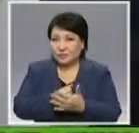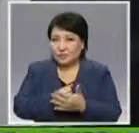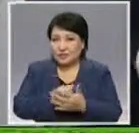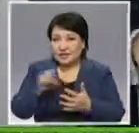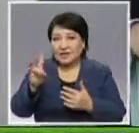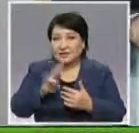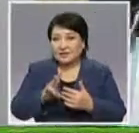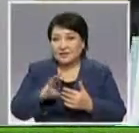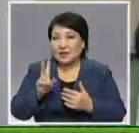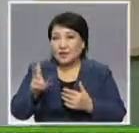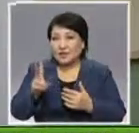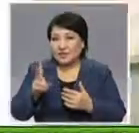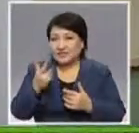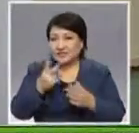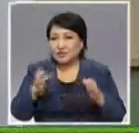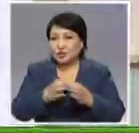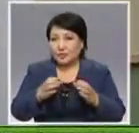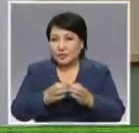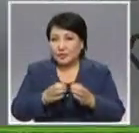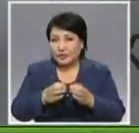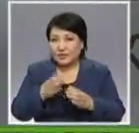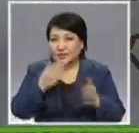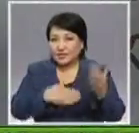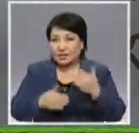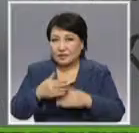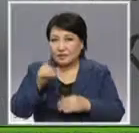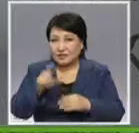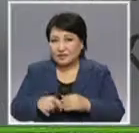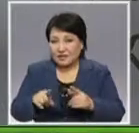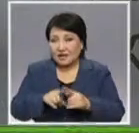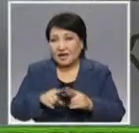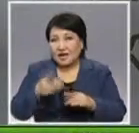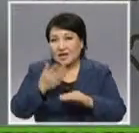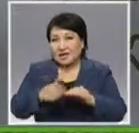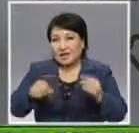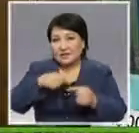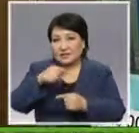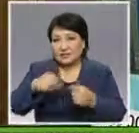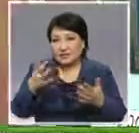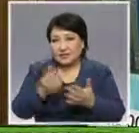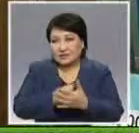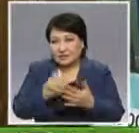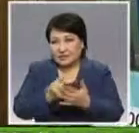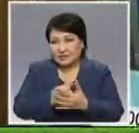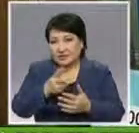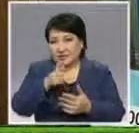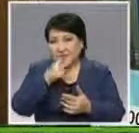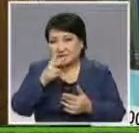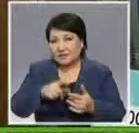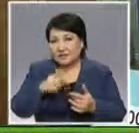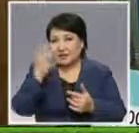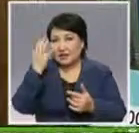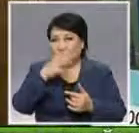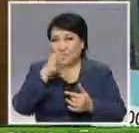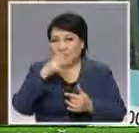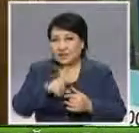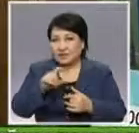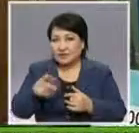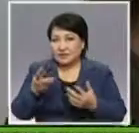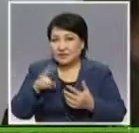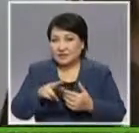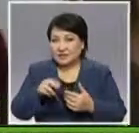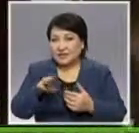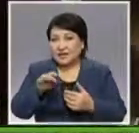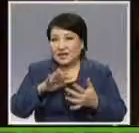Назира Құрмашева екінші топтағы Зағибжан. Кәсібінен нәсіп тауып отырған ол бүгінгі таңда көзі нашар көретін азаматтарға арналған тактилді